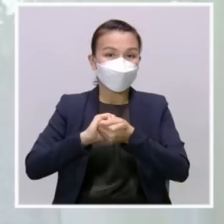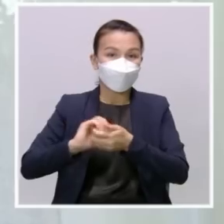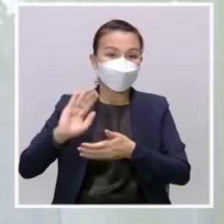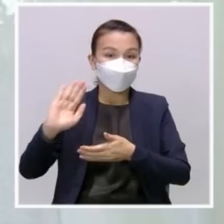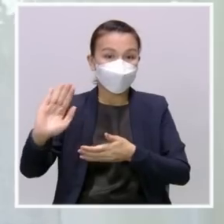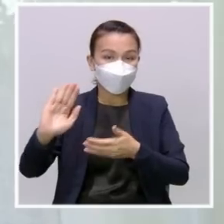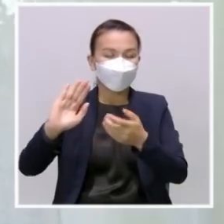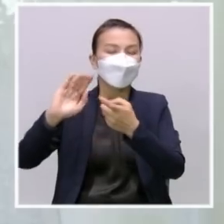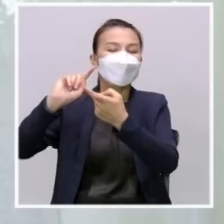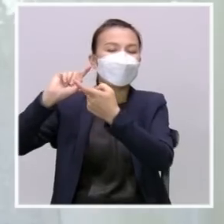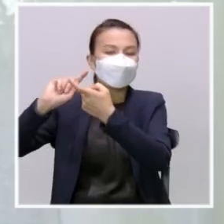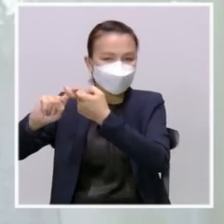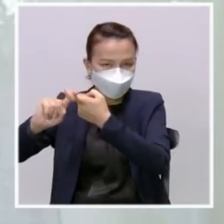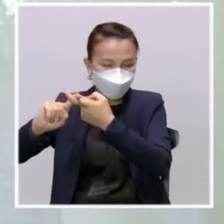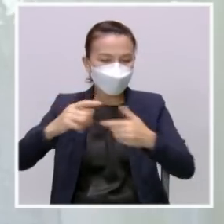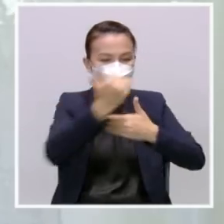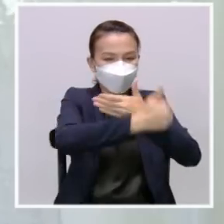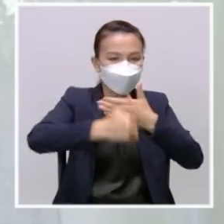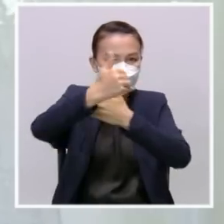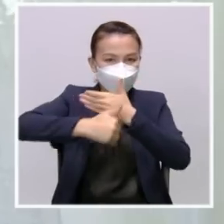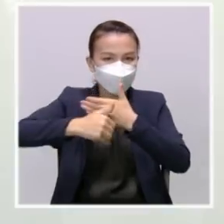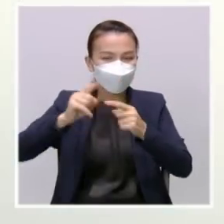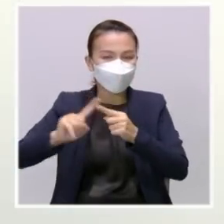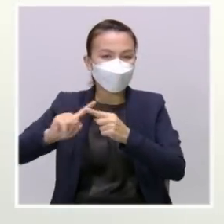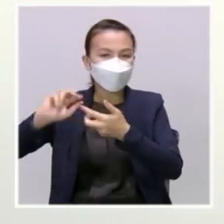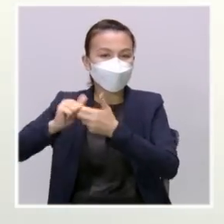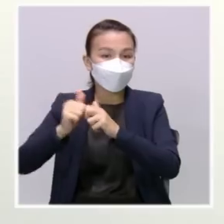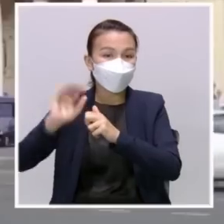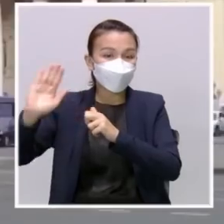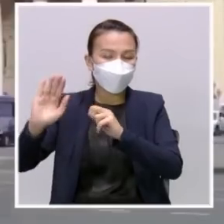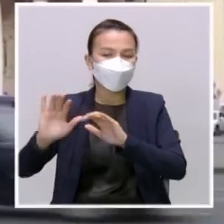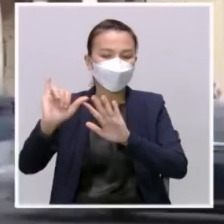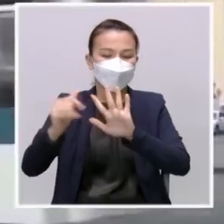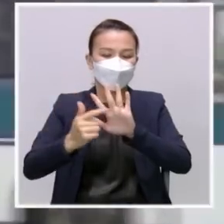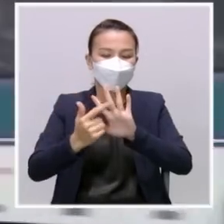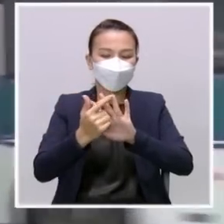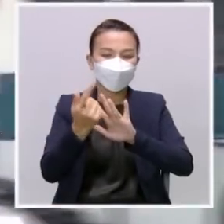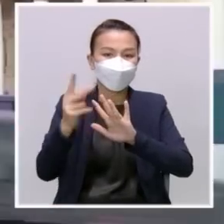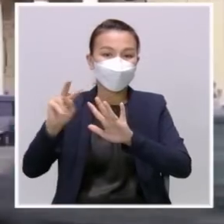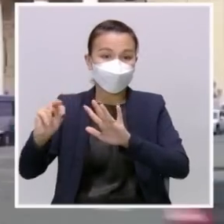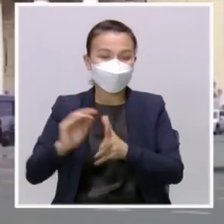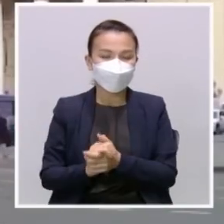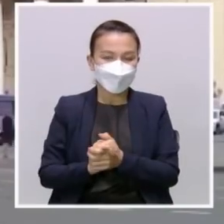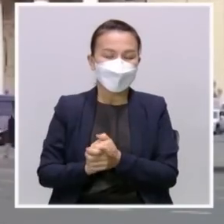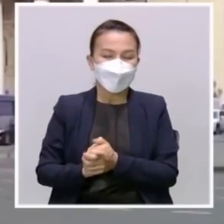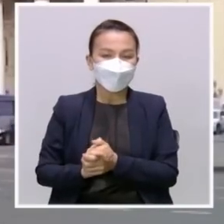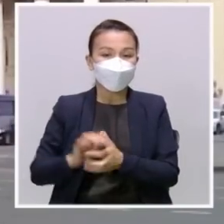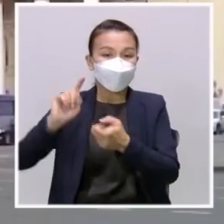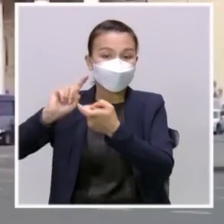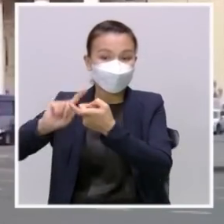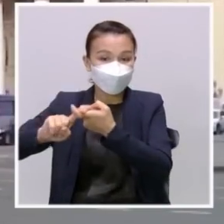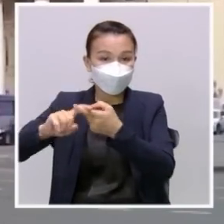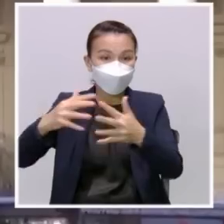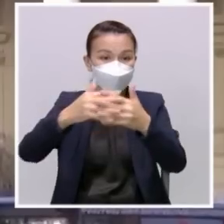ายที่เกิดขึ้นที่ตึงเครียดอย่างมากเนื่องมาจากวิกฤตยูเครนค่ะรัสเซียจะมีการเจรจา3วงด้วยกันนะคะกับสหรัฐอเมริก